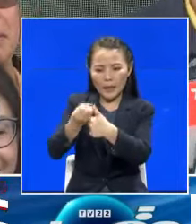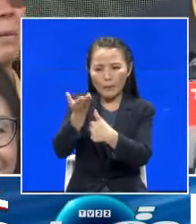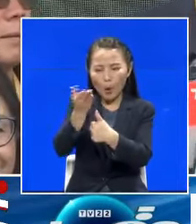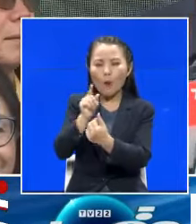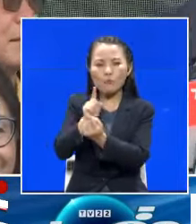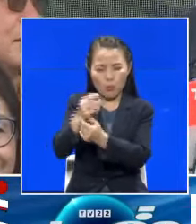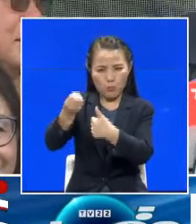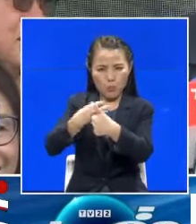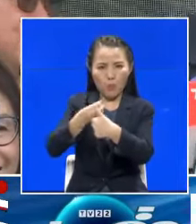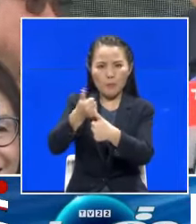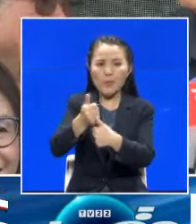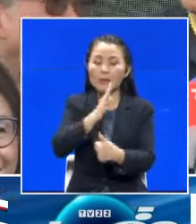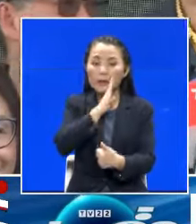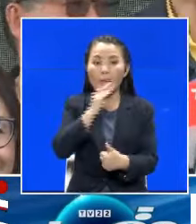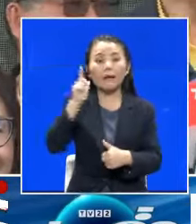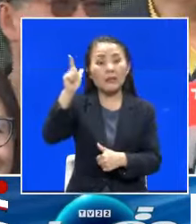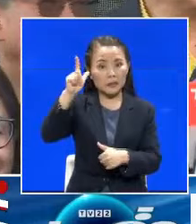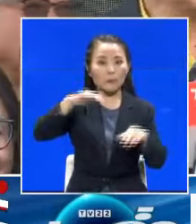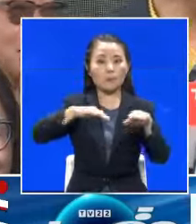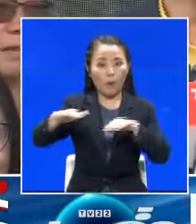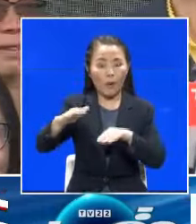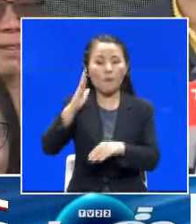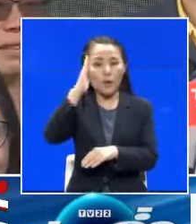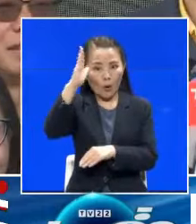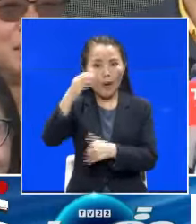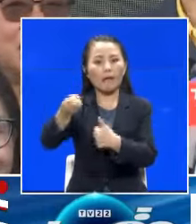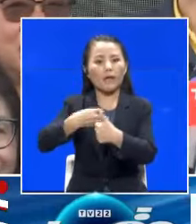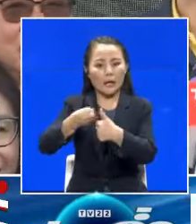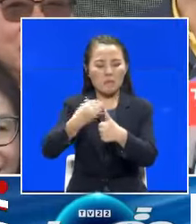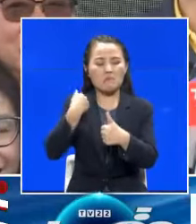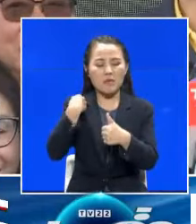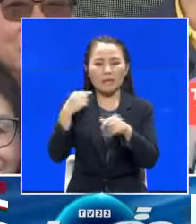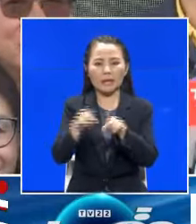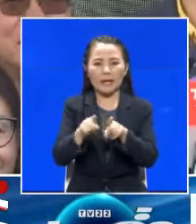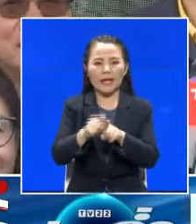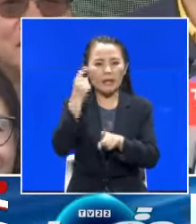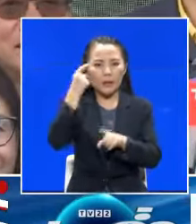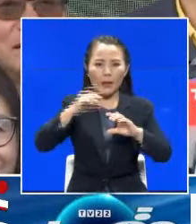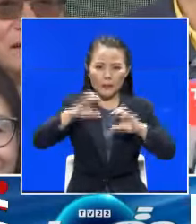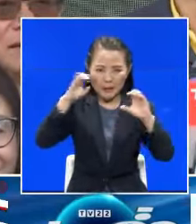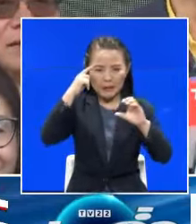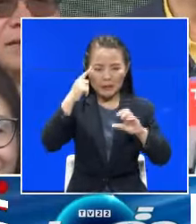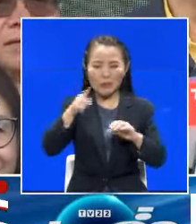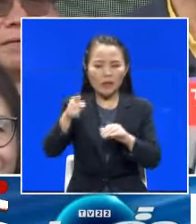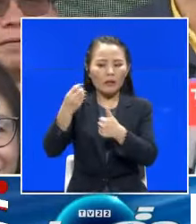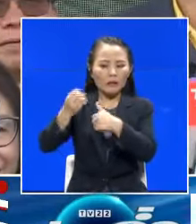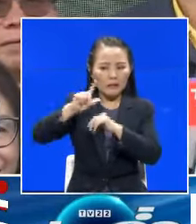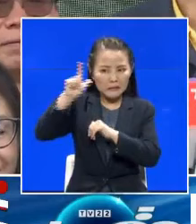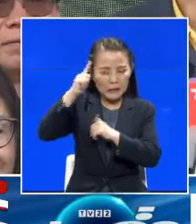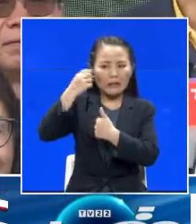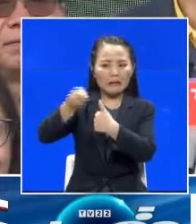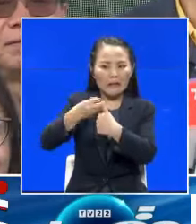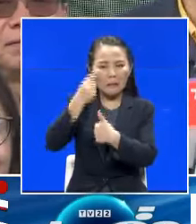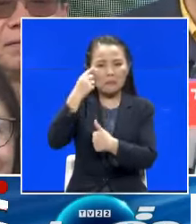ผมเชื่อว่าถ้าเกิดอดีตนายกทักษิณพร้อมก็จะให้คำแนะนำก็เชื่อไม่มีใครในรัฐบาลนี้ไม่อยากจะรับคำแนะนำจากคุณทักษิณหร